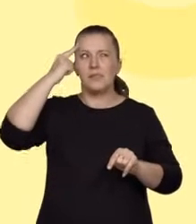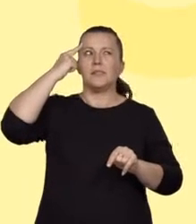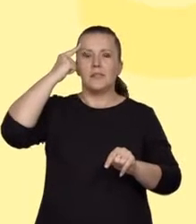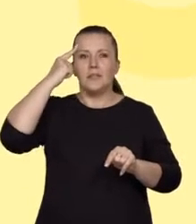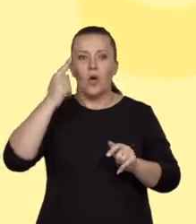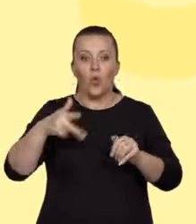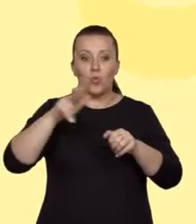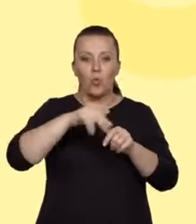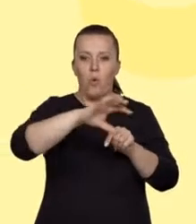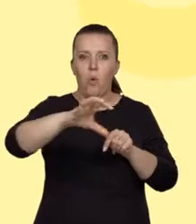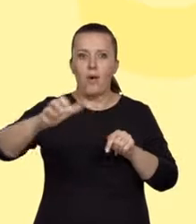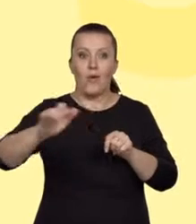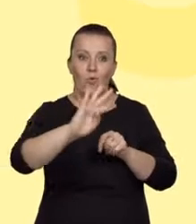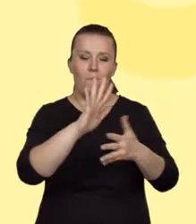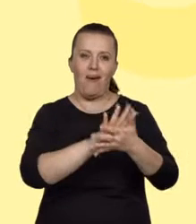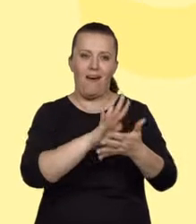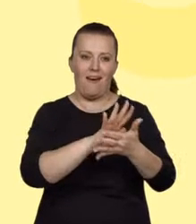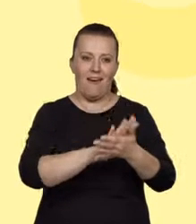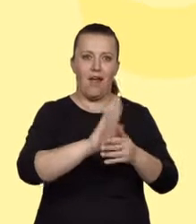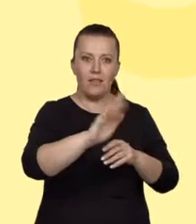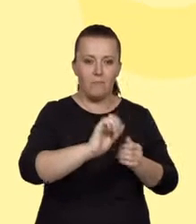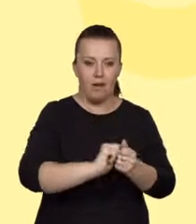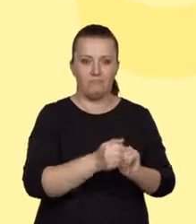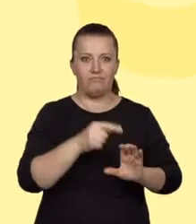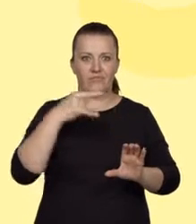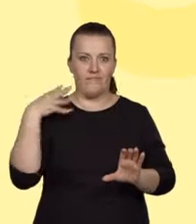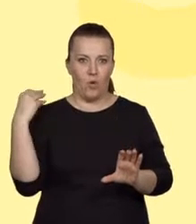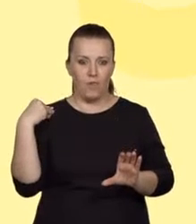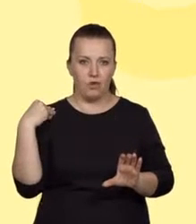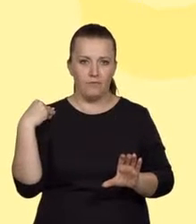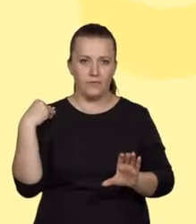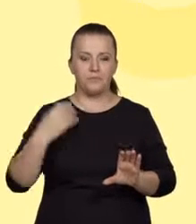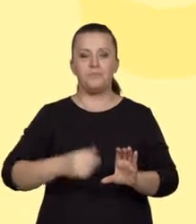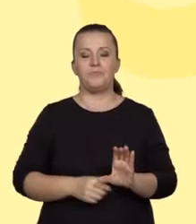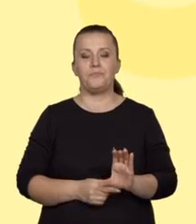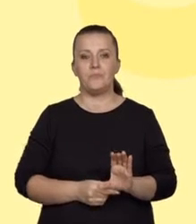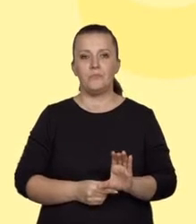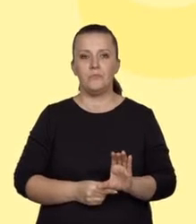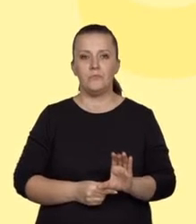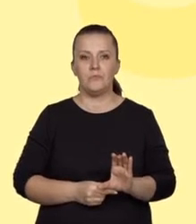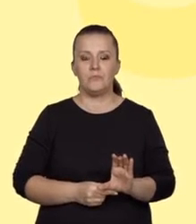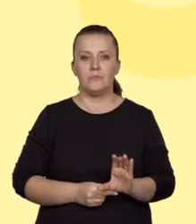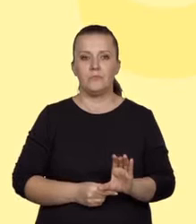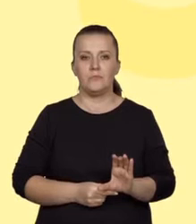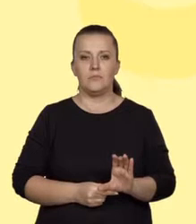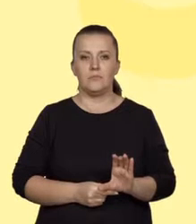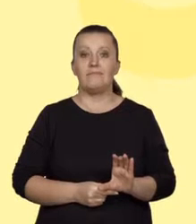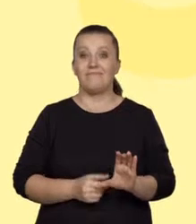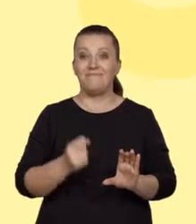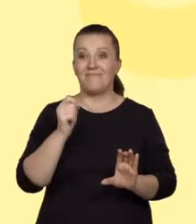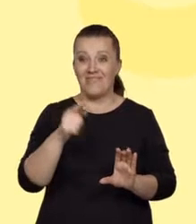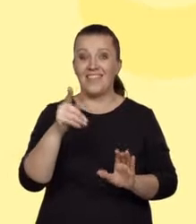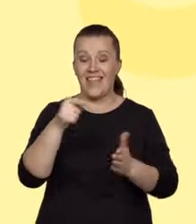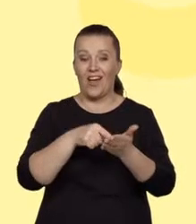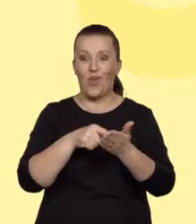sobie, którą grupę związków chemicznych możemy wykrywać za pomocą wodnego roztworu chlorku żelaza 3. To